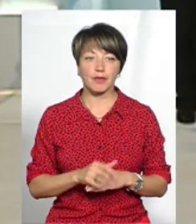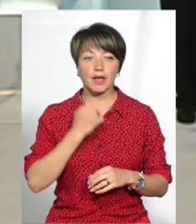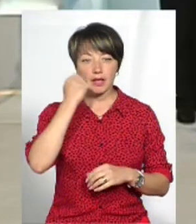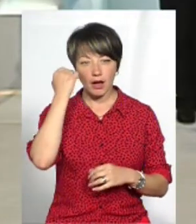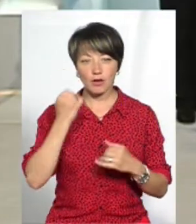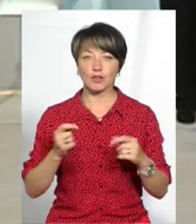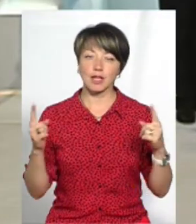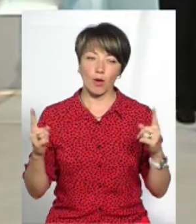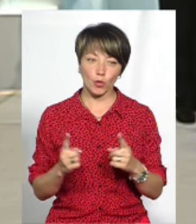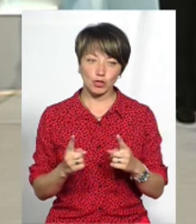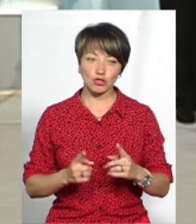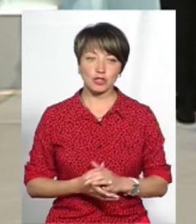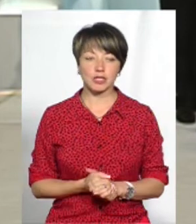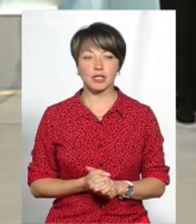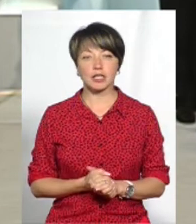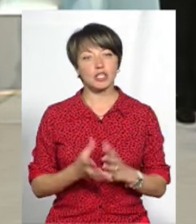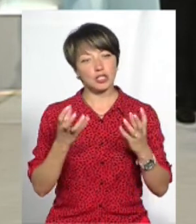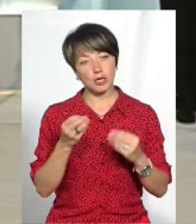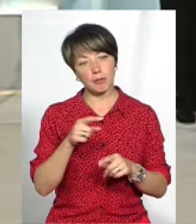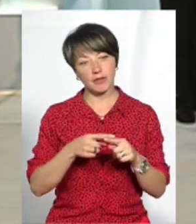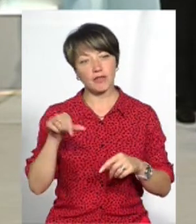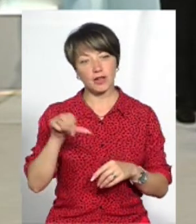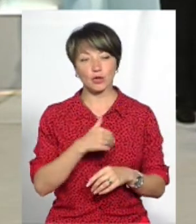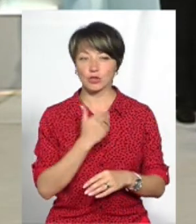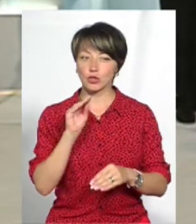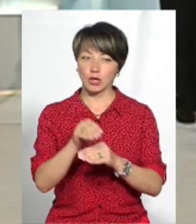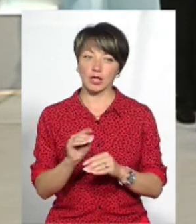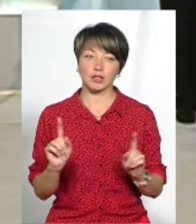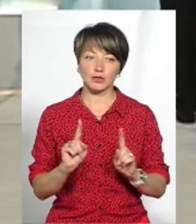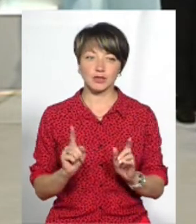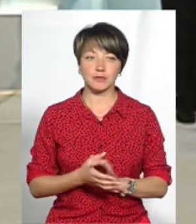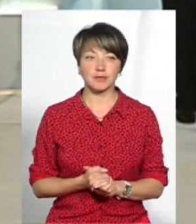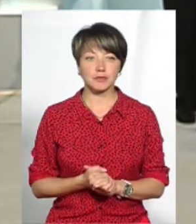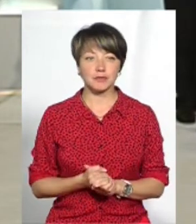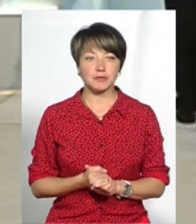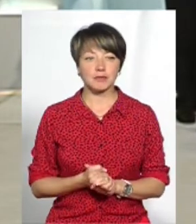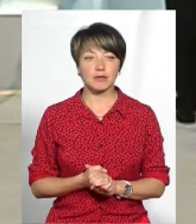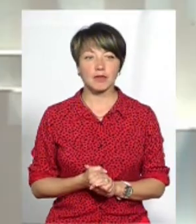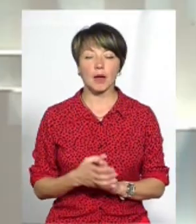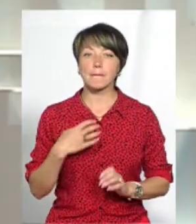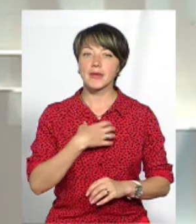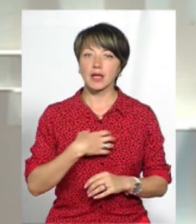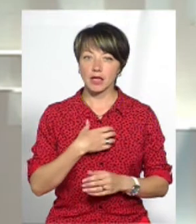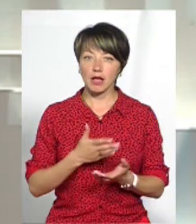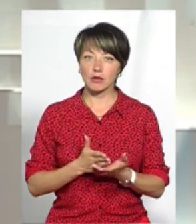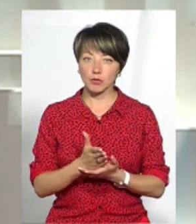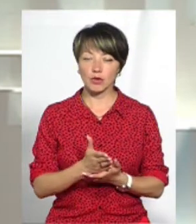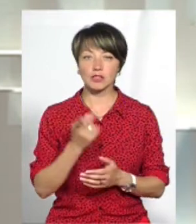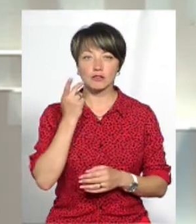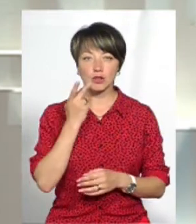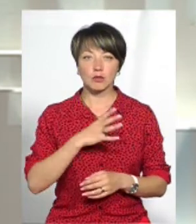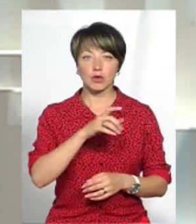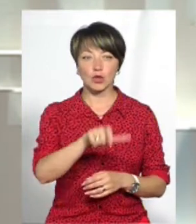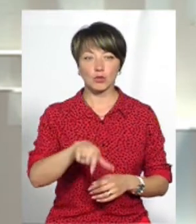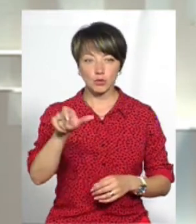Дякую за лаконічність. Чи є ще півхвилинки, можливо, хочете ще додати щось? Пріоритетом моєї роботи завжди були